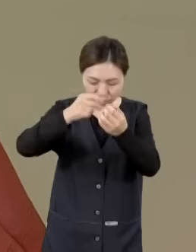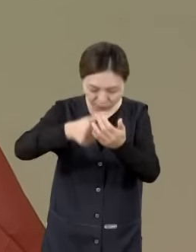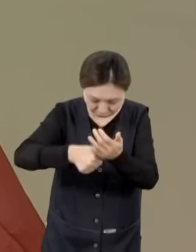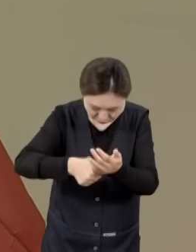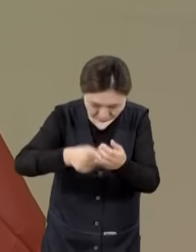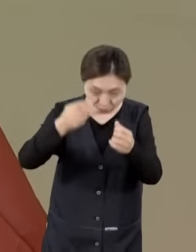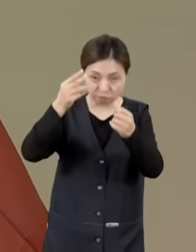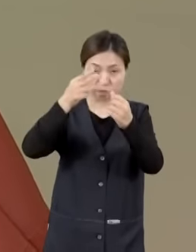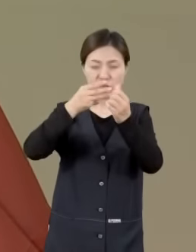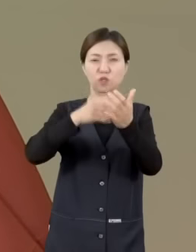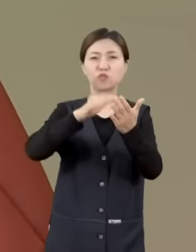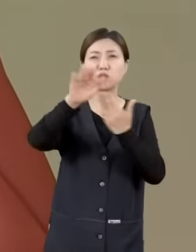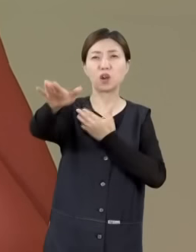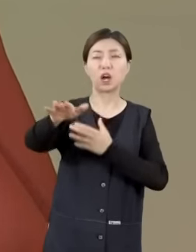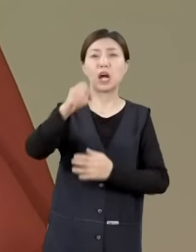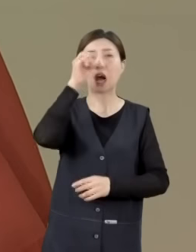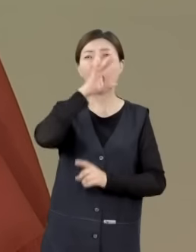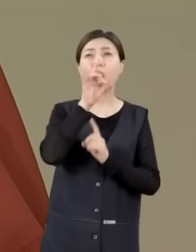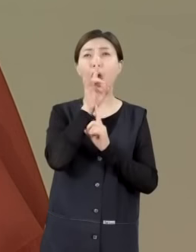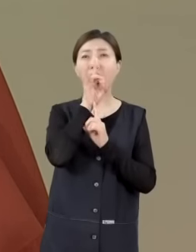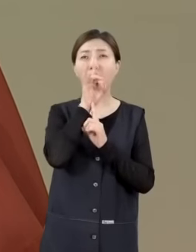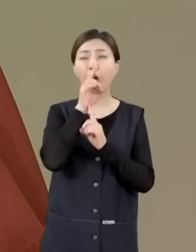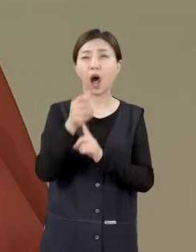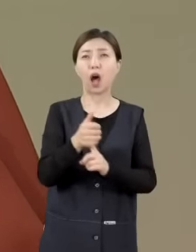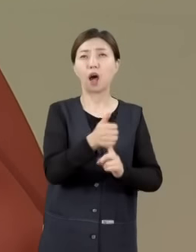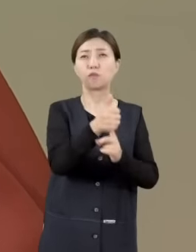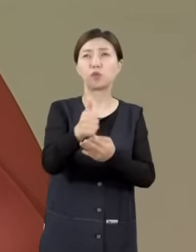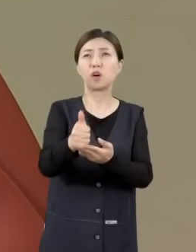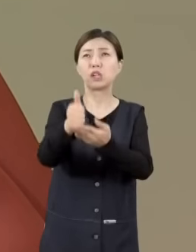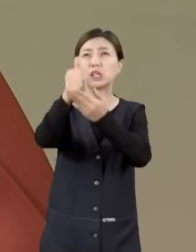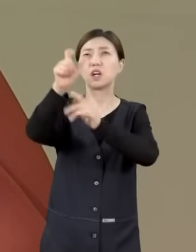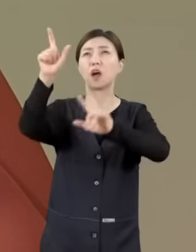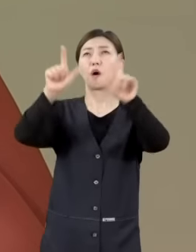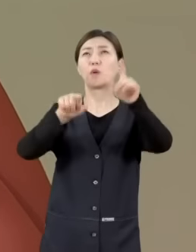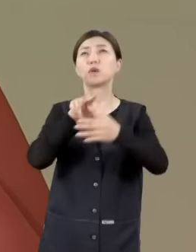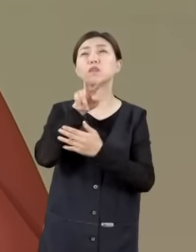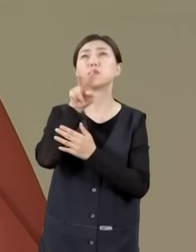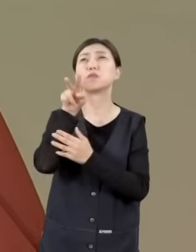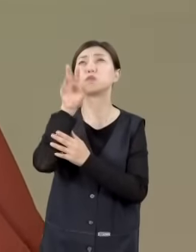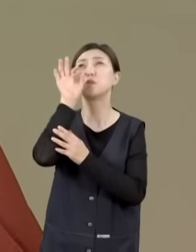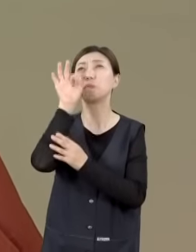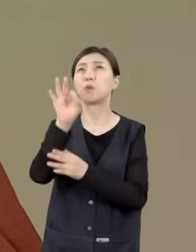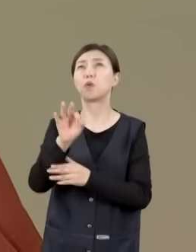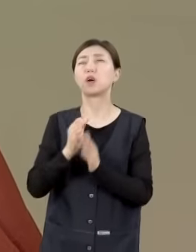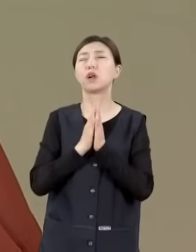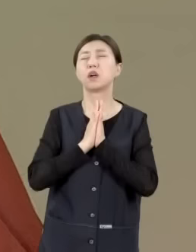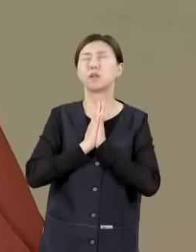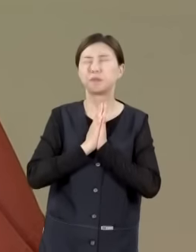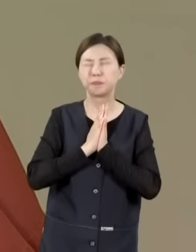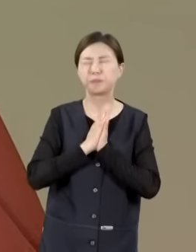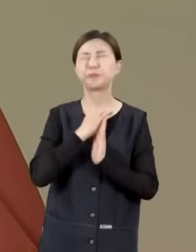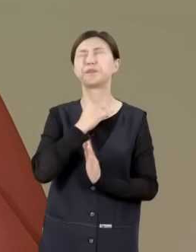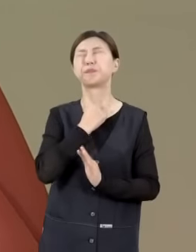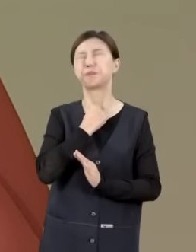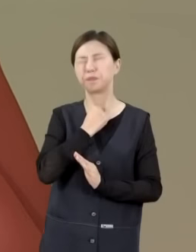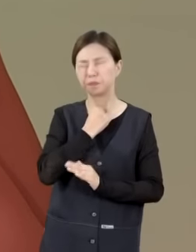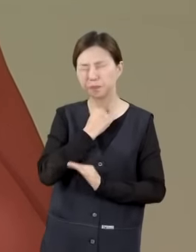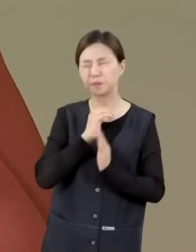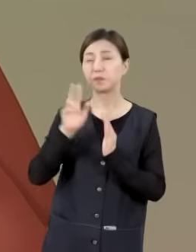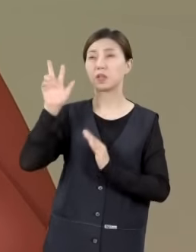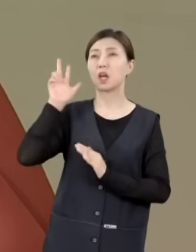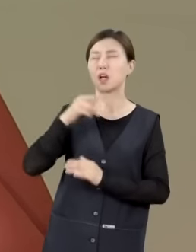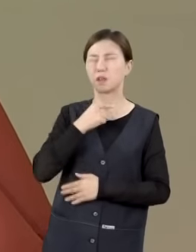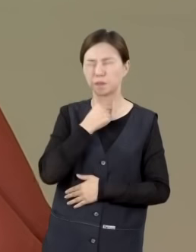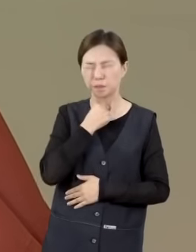부처님을 바라보면서 그냥 그 부처님을 바라보면서 마음으로 발언하고 발언하고